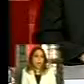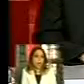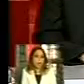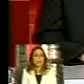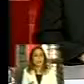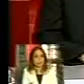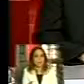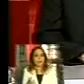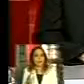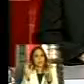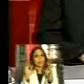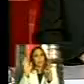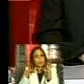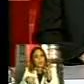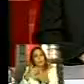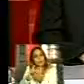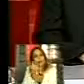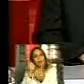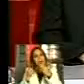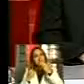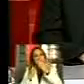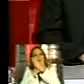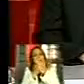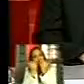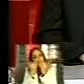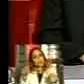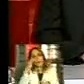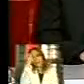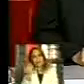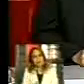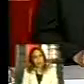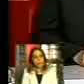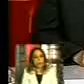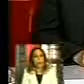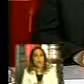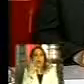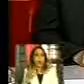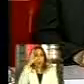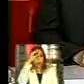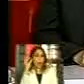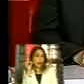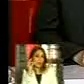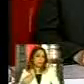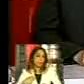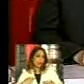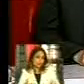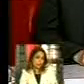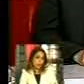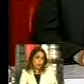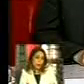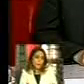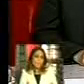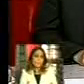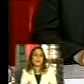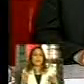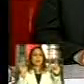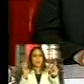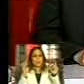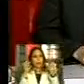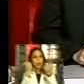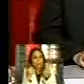ההיגיון שהוא גם יגביל שכר מקסימום, כשאנחנו רואות ורואים שהשוק... לא, הוא לא מגביל. השוק, לא אני, מגביל. אני, שנייה, השוק המכונה